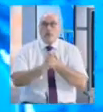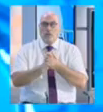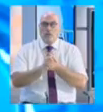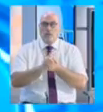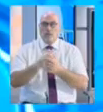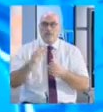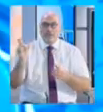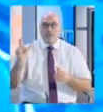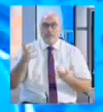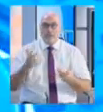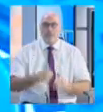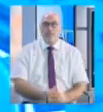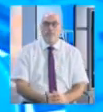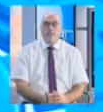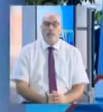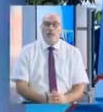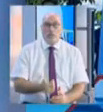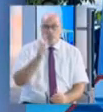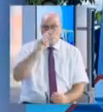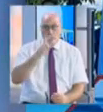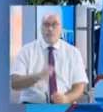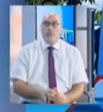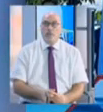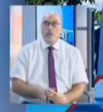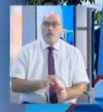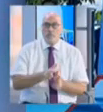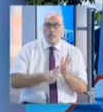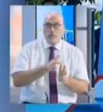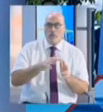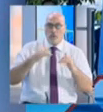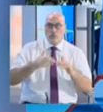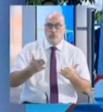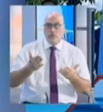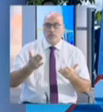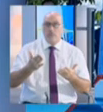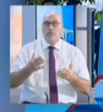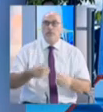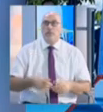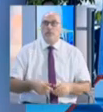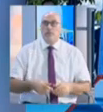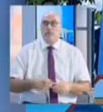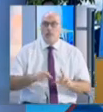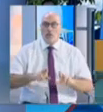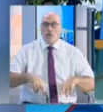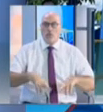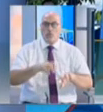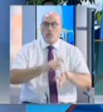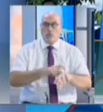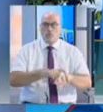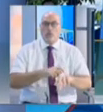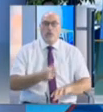فاز الدراج الجزائري حمزة ياسين بالجائزة الدولية الكبرى توميرزا للدراجات على الطريق بتوقيت